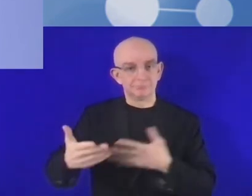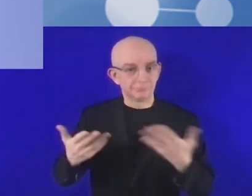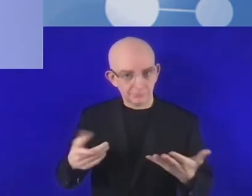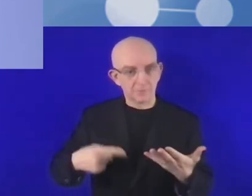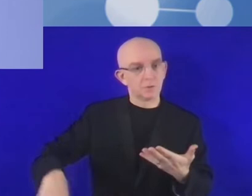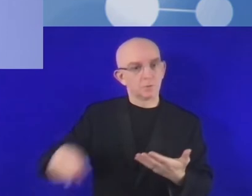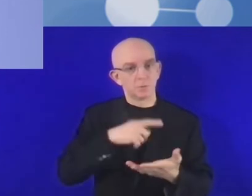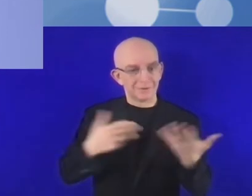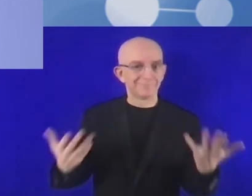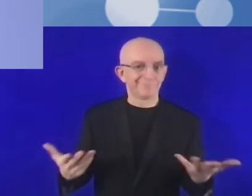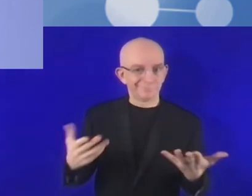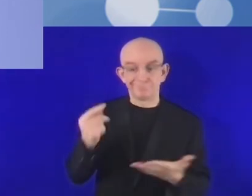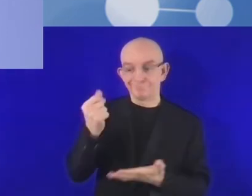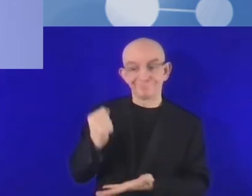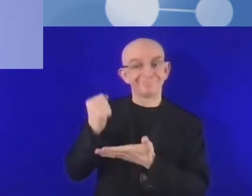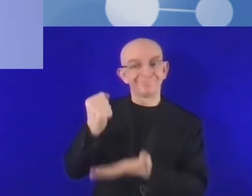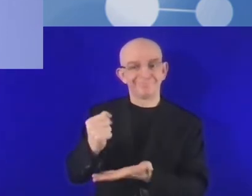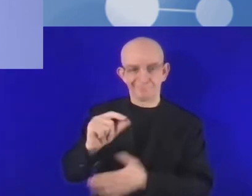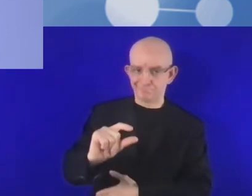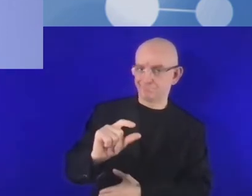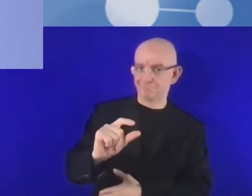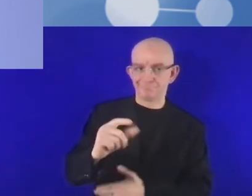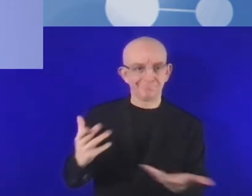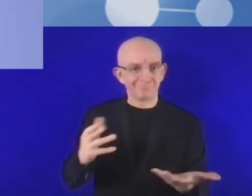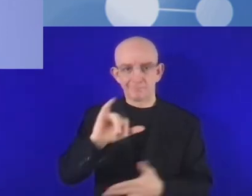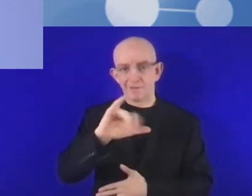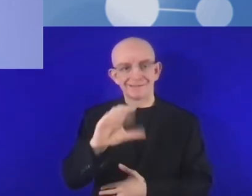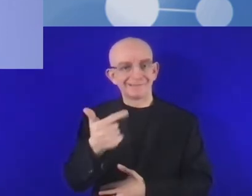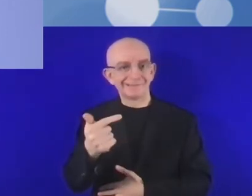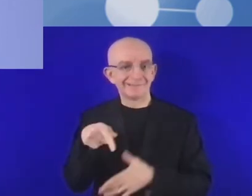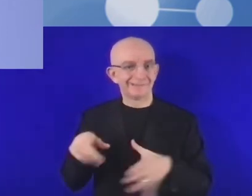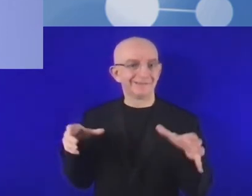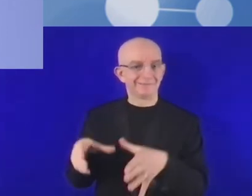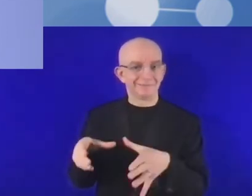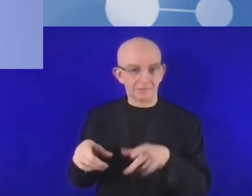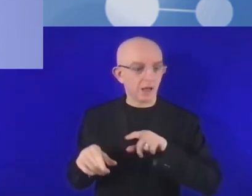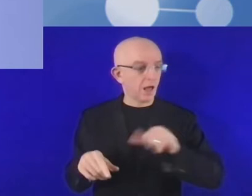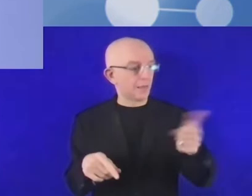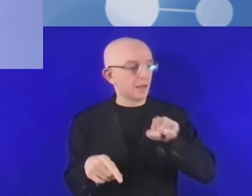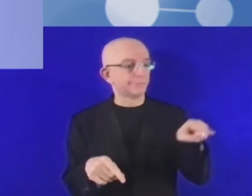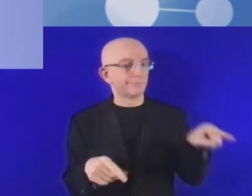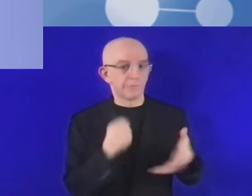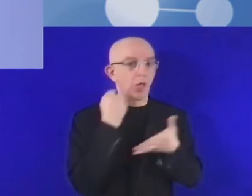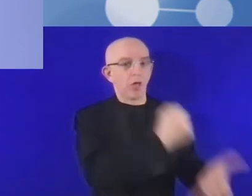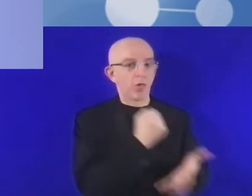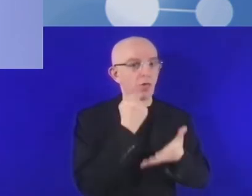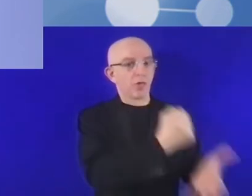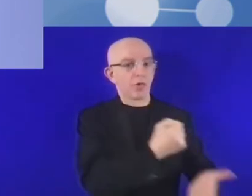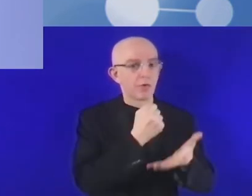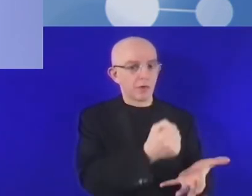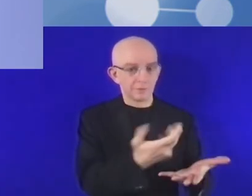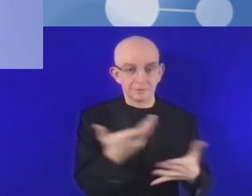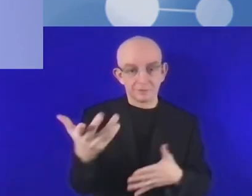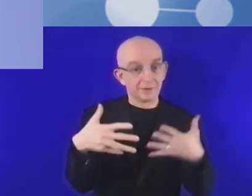或者对可持续发展一个关键的事情，同时这个数字化转型它需要非常